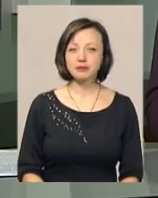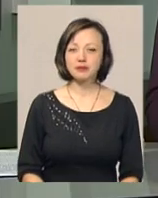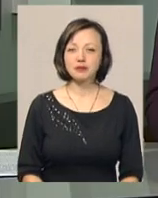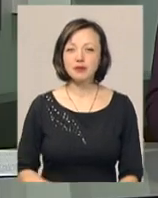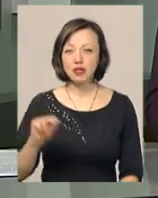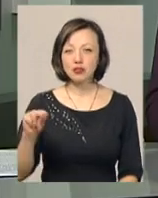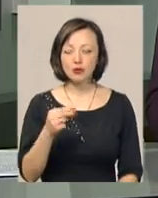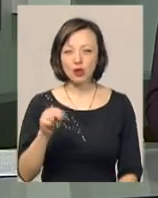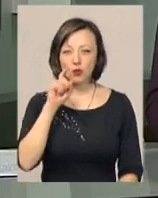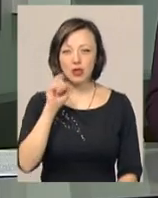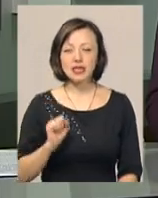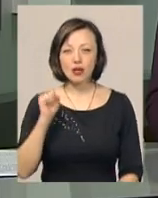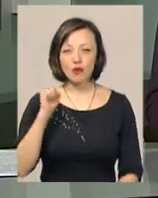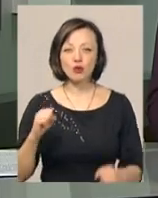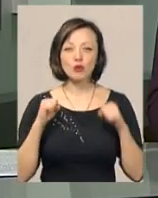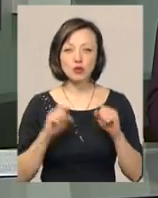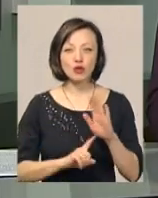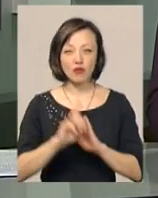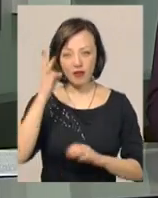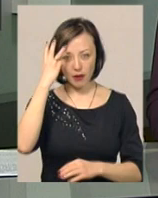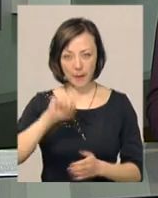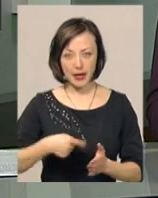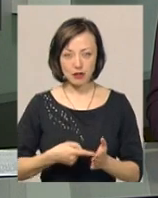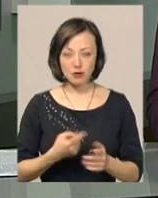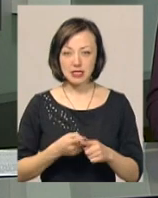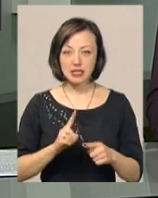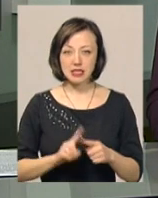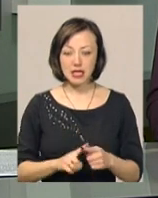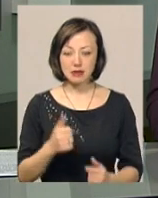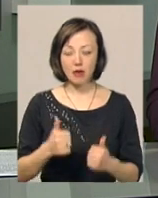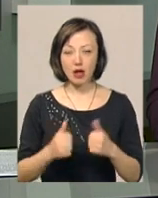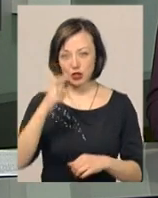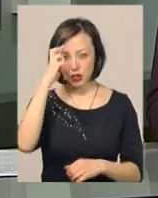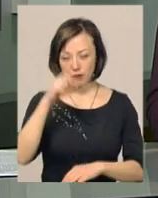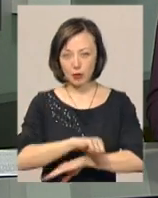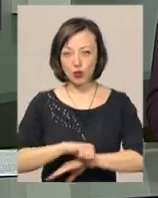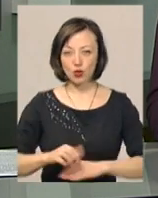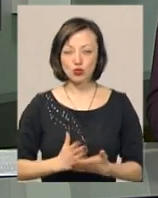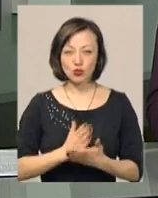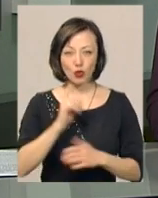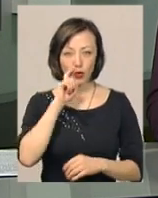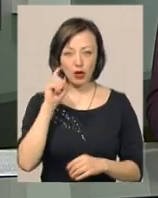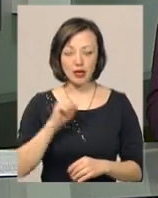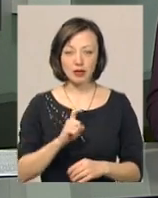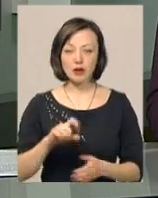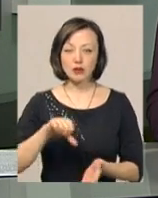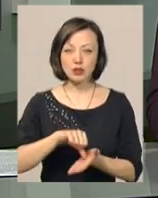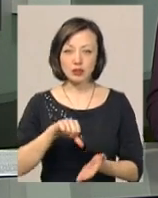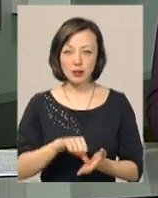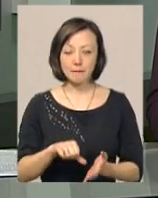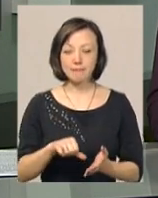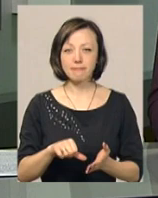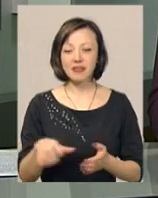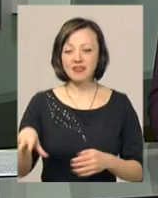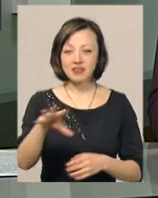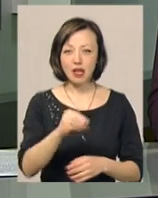Чемпіонат України з гірьового спорту стартував сьогодні в Хмельницькому. Це відомчі змагання Державної прикордонної служби України, в яких беруть участь